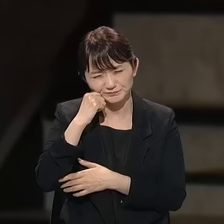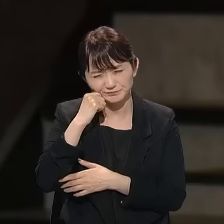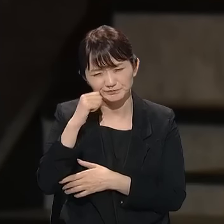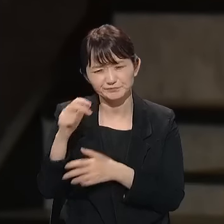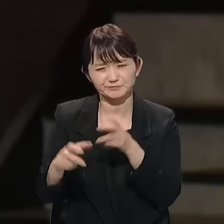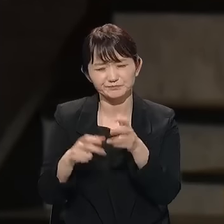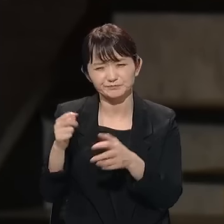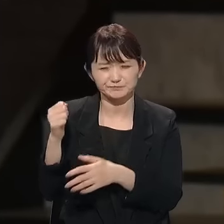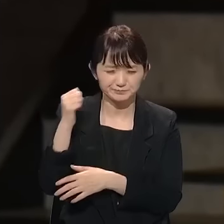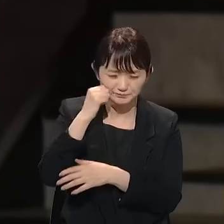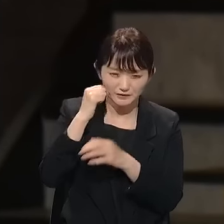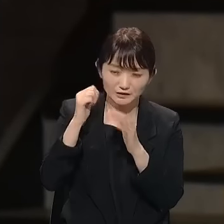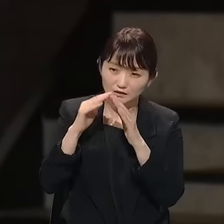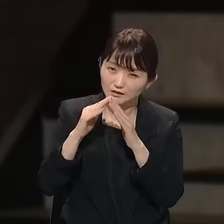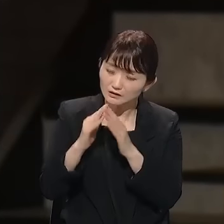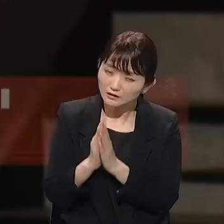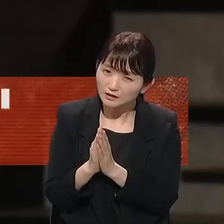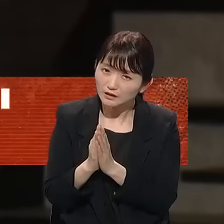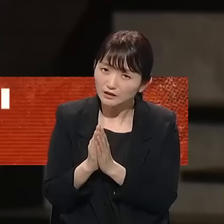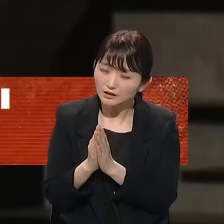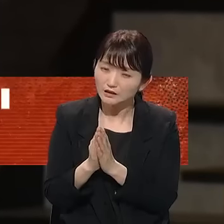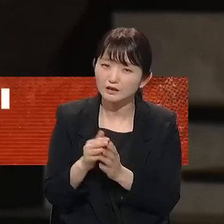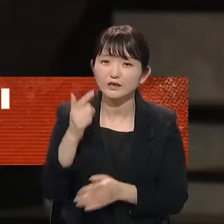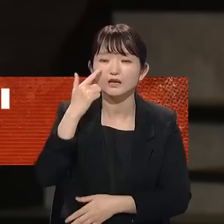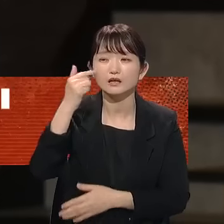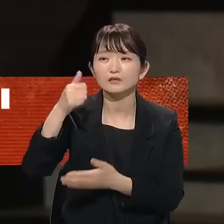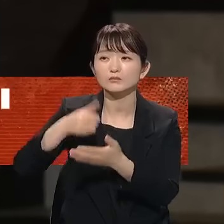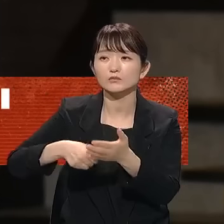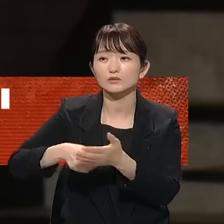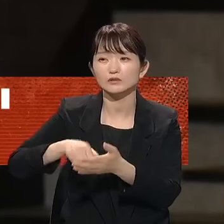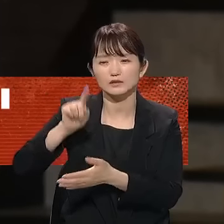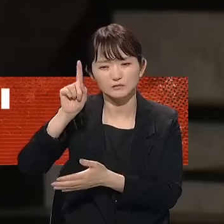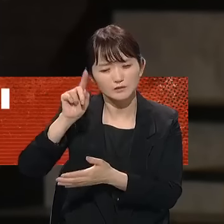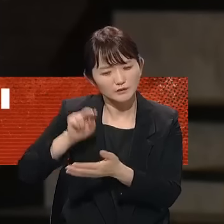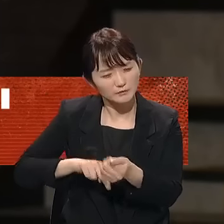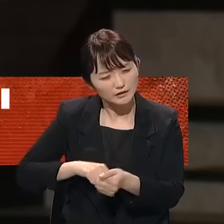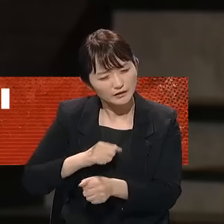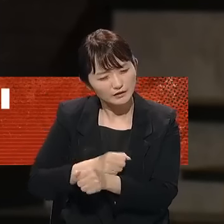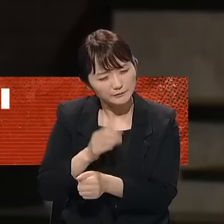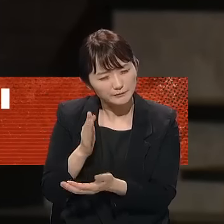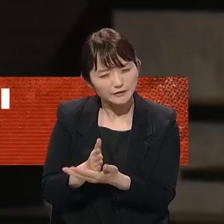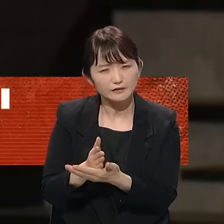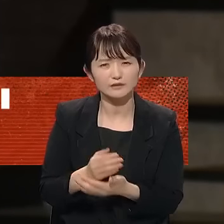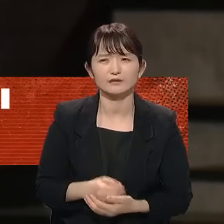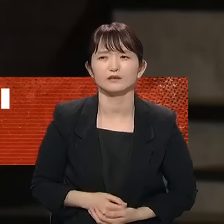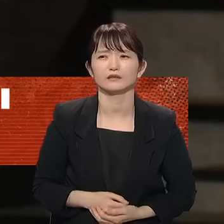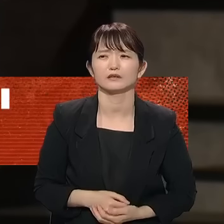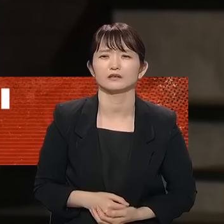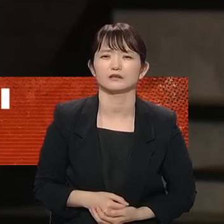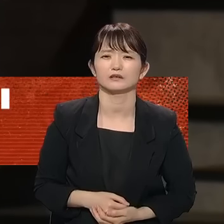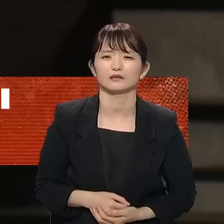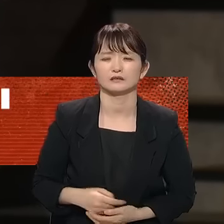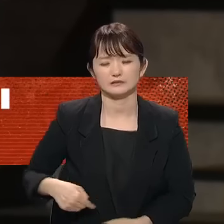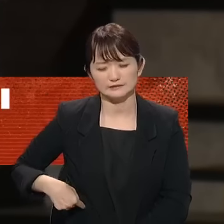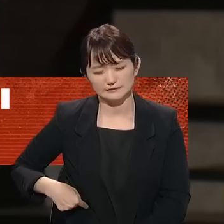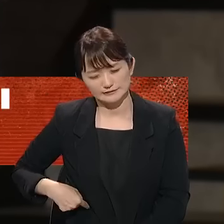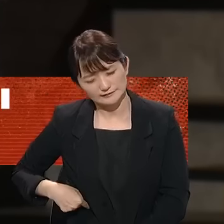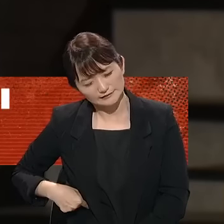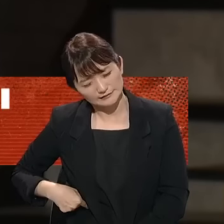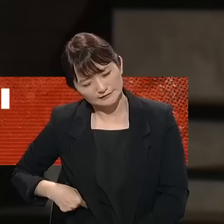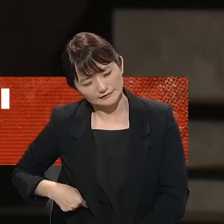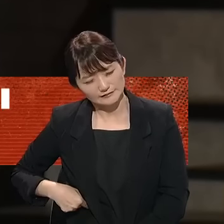접어야 되겠냐 이런데 이 그 유품 이것도 한번 팔아보려고 생각을 했었대요. 근데 이제 그게 너무 이제 양심에 좀